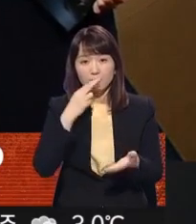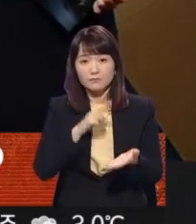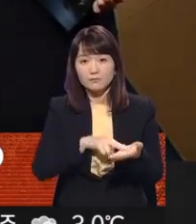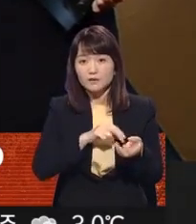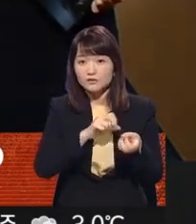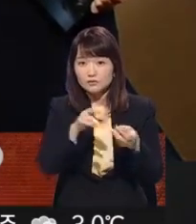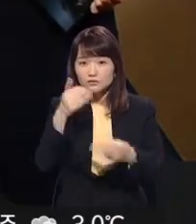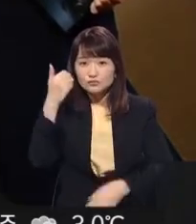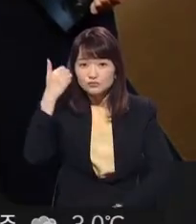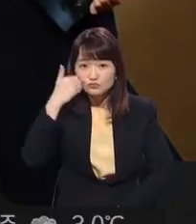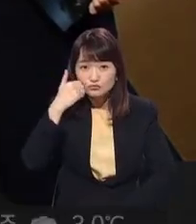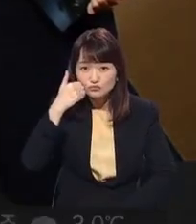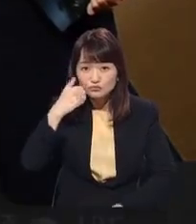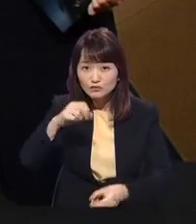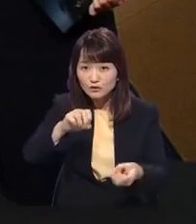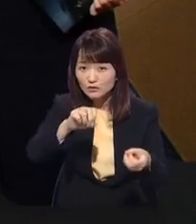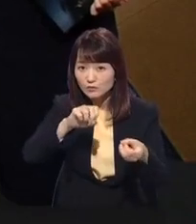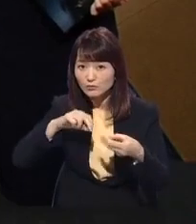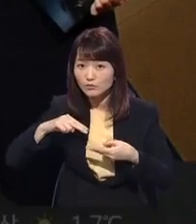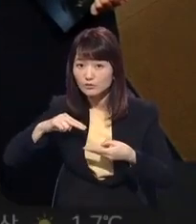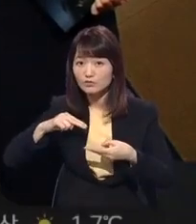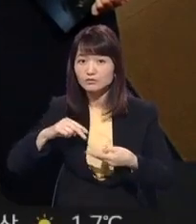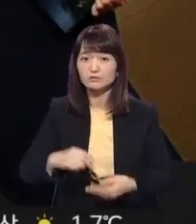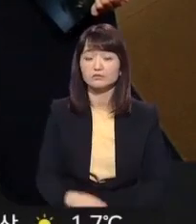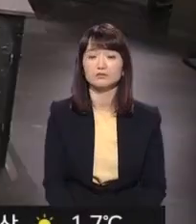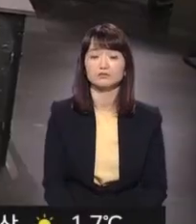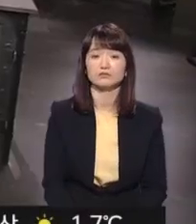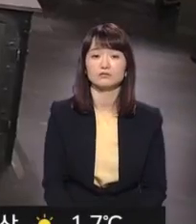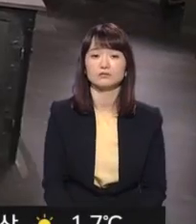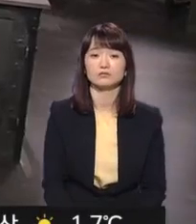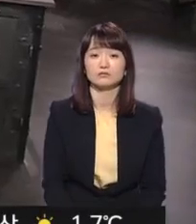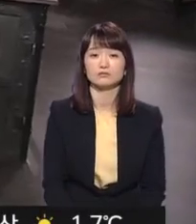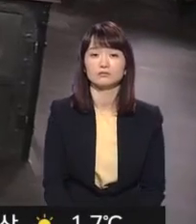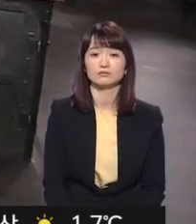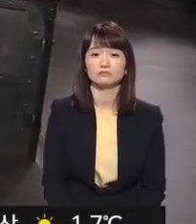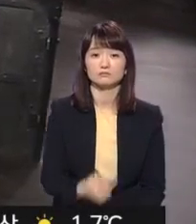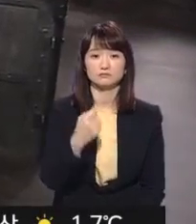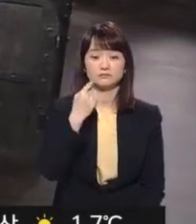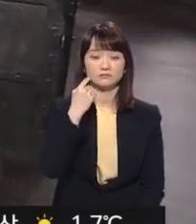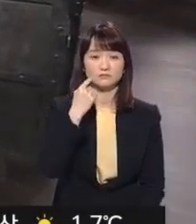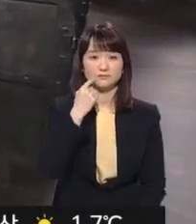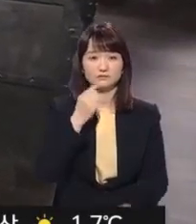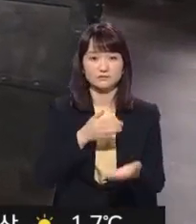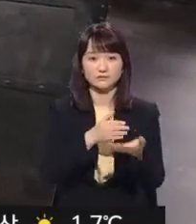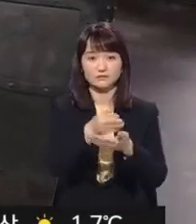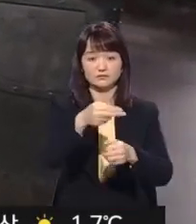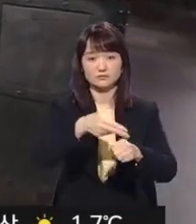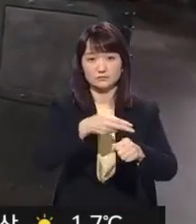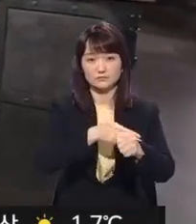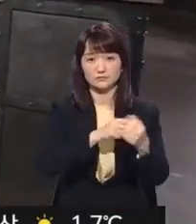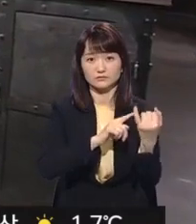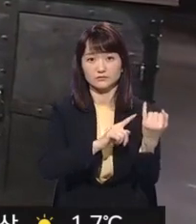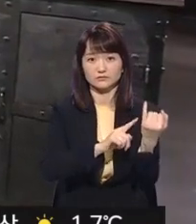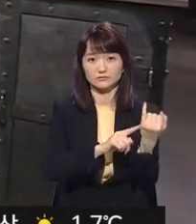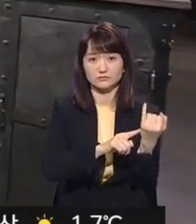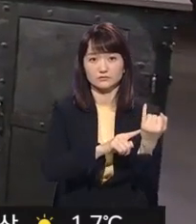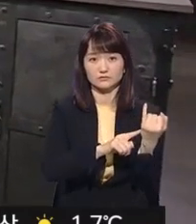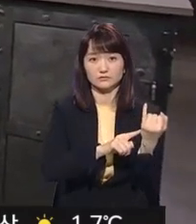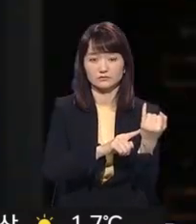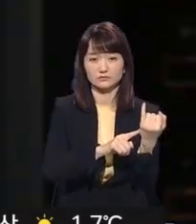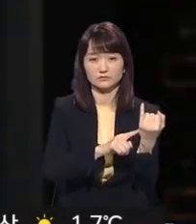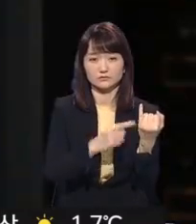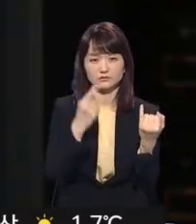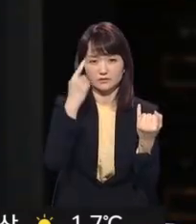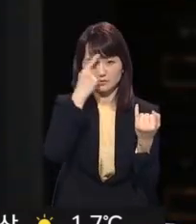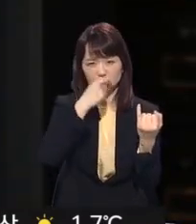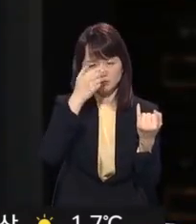편지 과연 누구에게서 온 걸까요 자 치과의사 이수진 원장 뭐 극강 통한 뭐 이런 걸로 되게